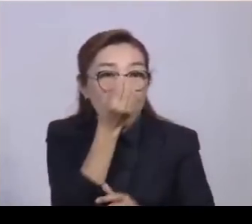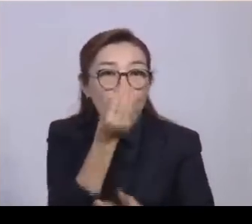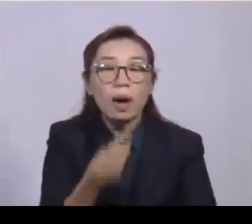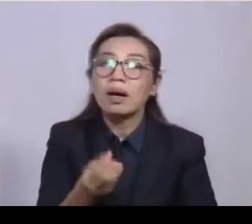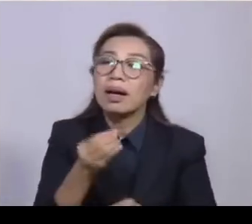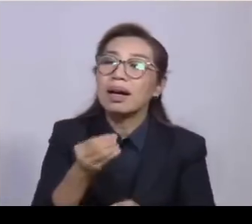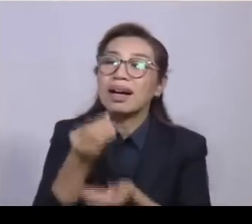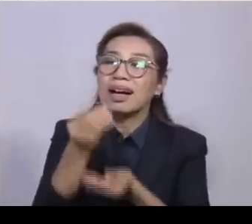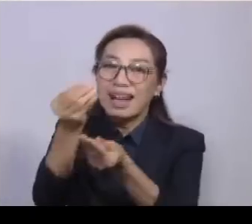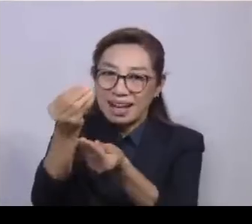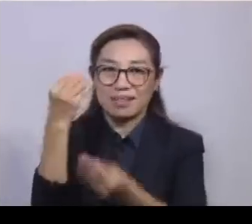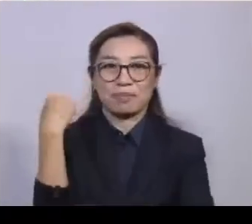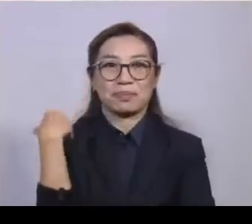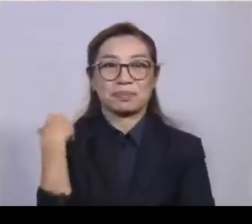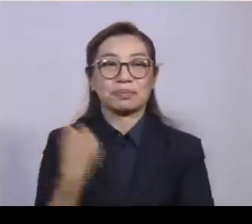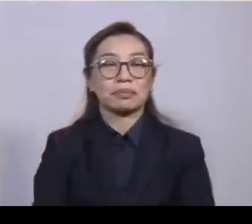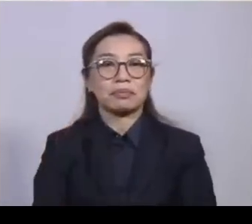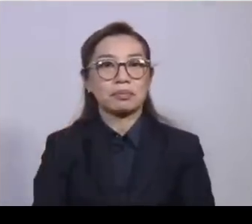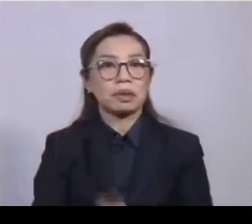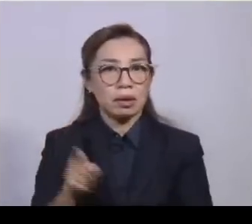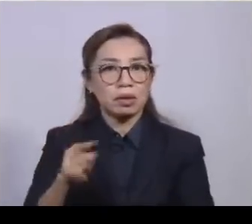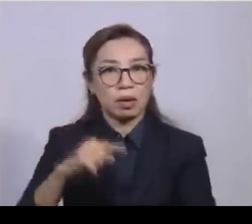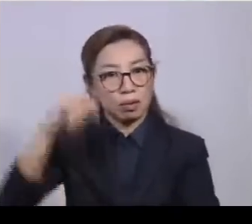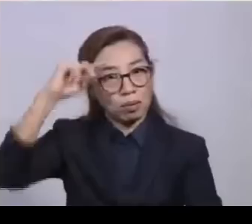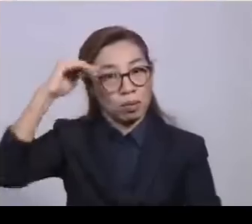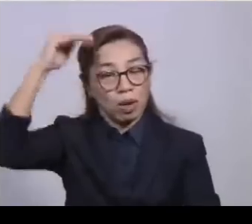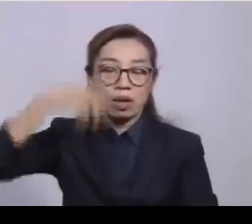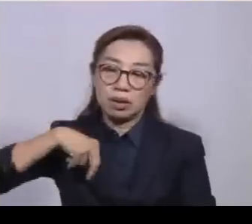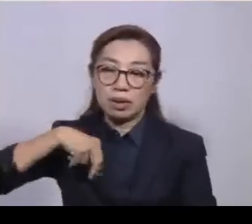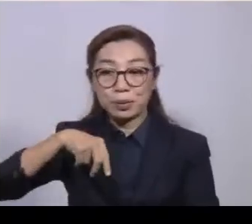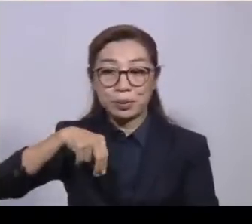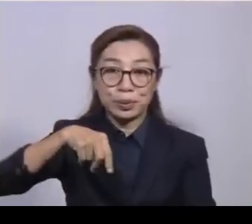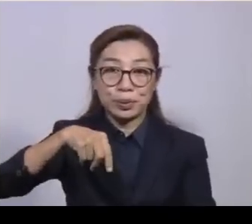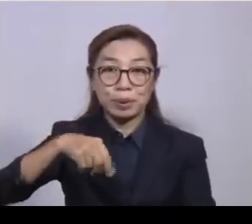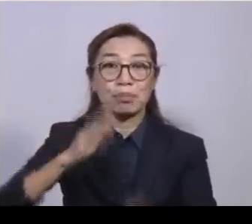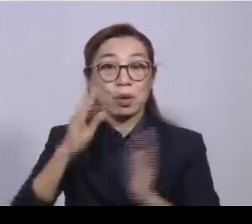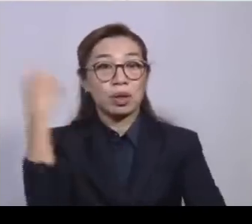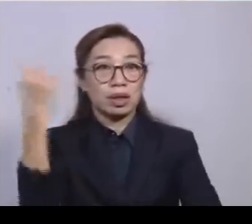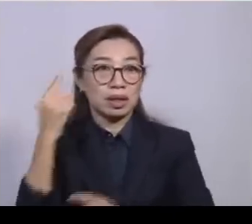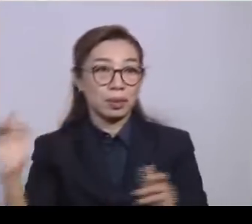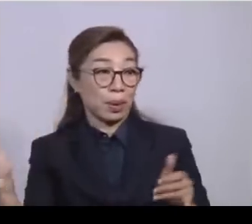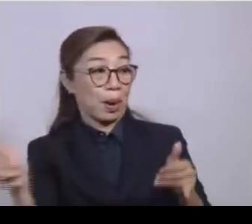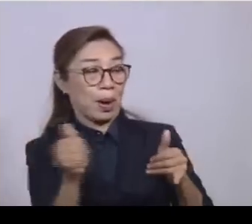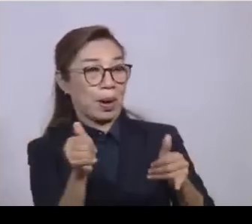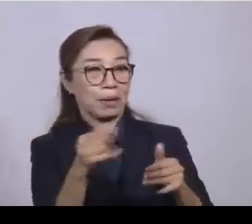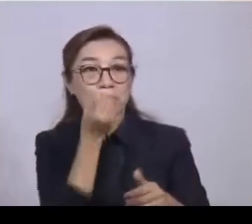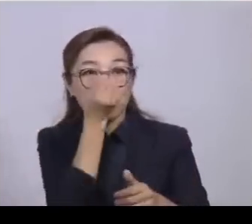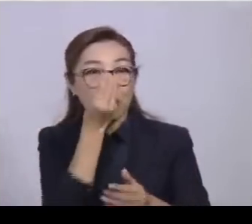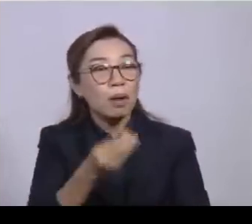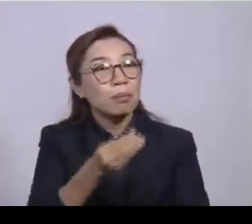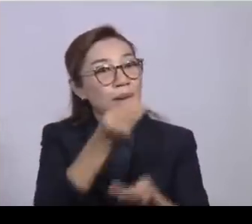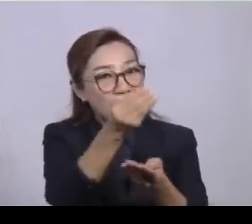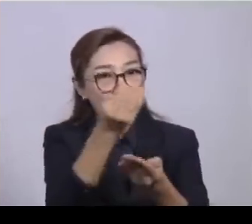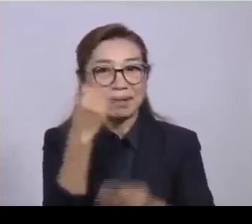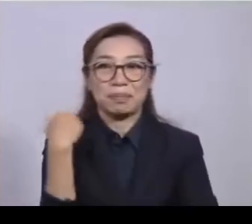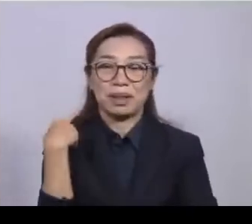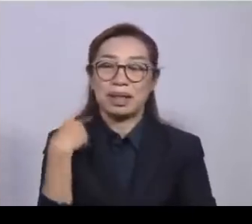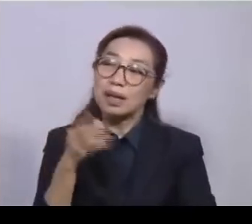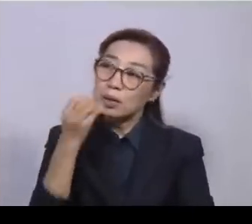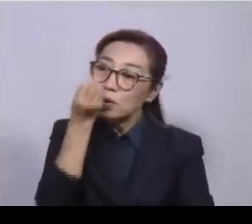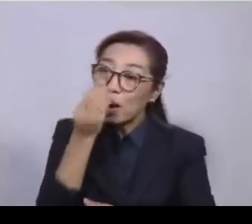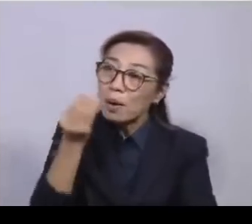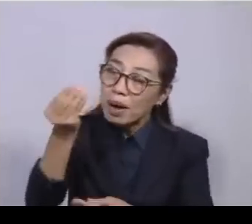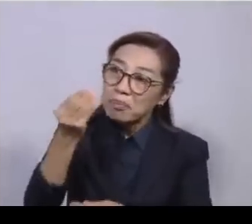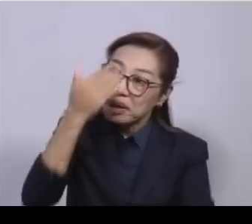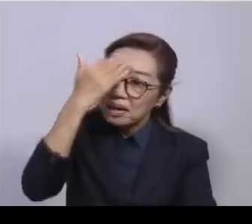ไม้ส่งกำลังใจให้ด้วยนะคะตลอดระยะทางก็มีนักท่องเที่ยวต่างชาติบางคนมาเที่ยวก็ขอนี่มามอบดอกไม้ให้นะคะบางคนก็